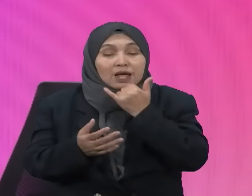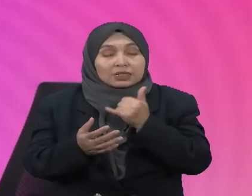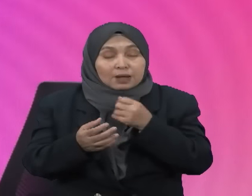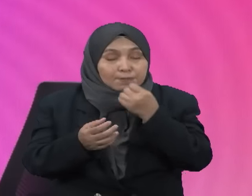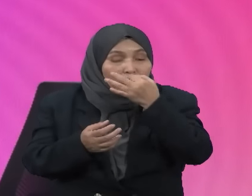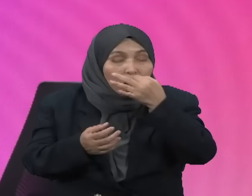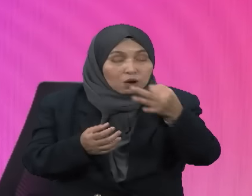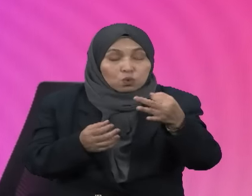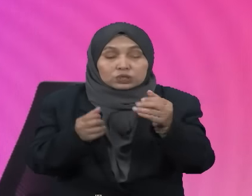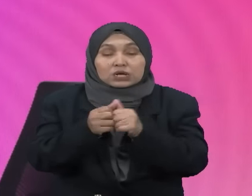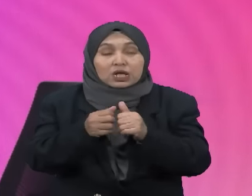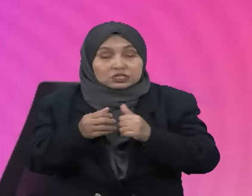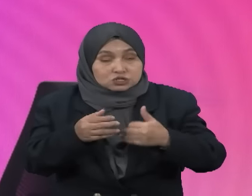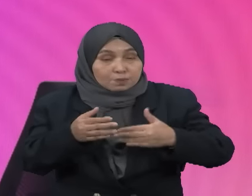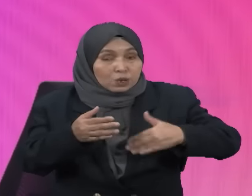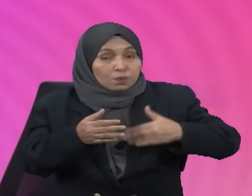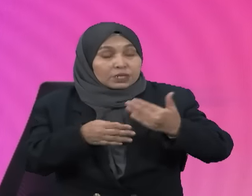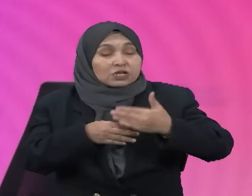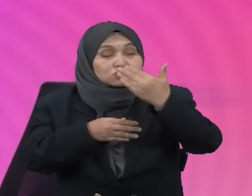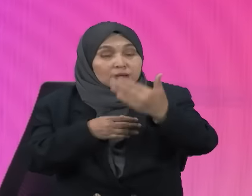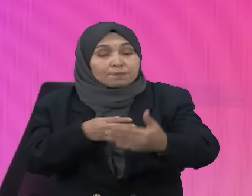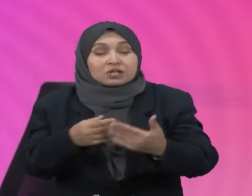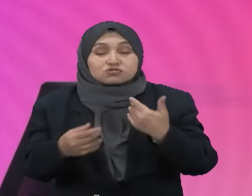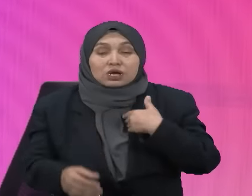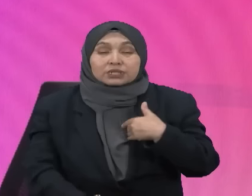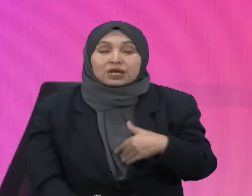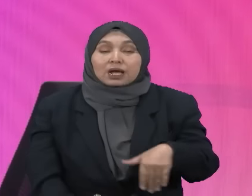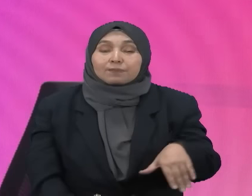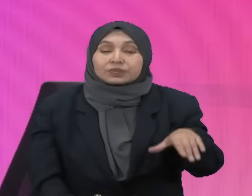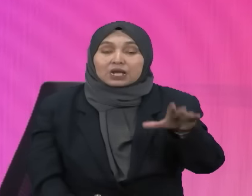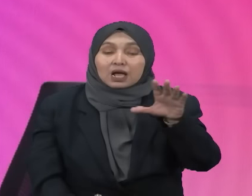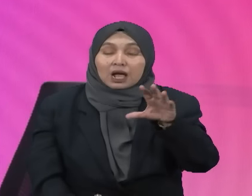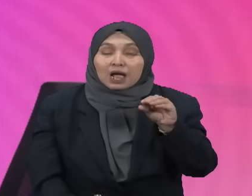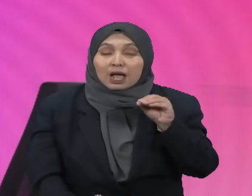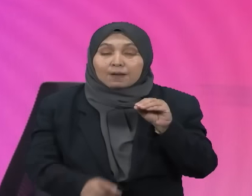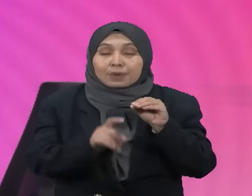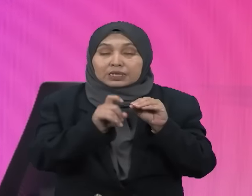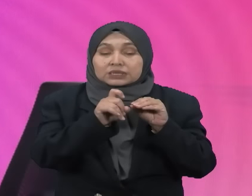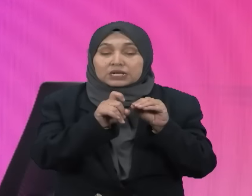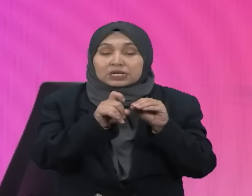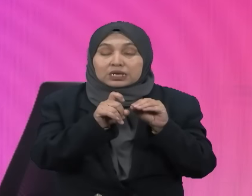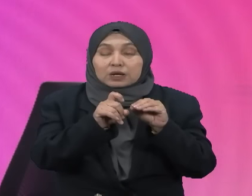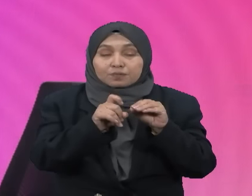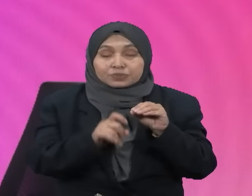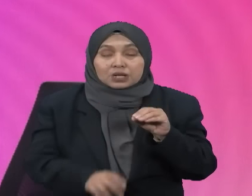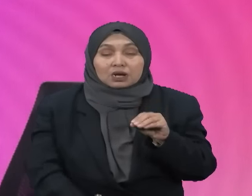sebelum ataupun selepas. Kemudian ada ha mati pula di tengah tu.